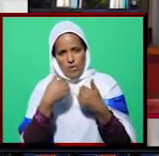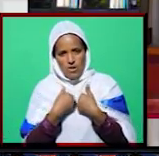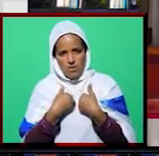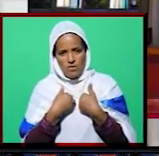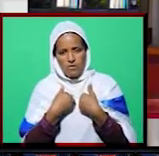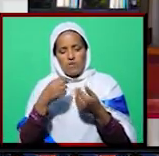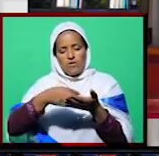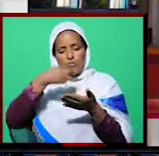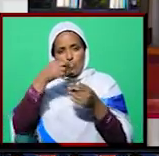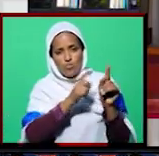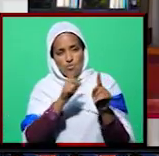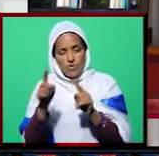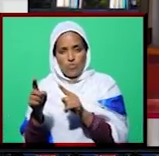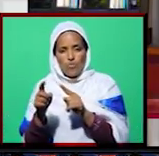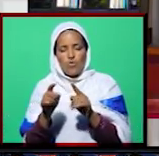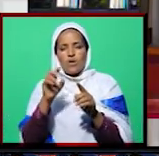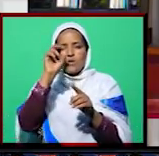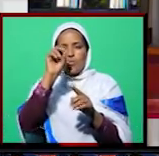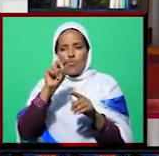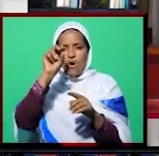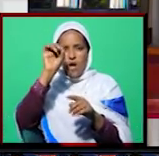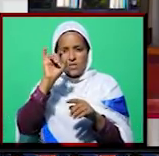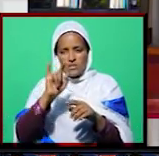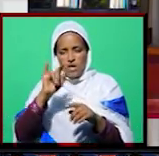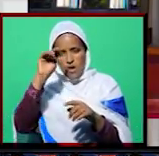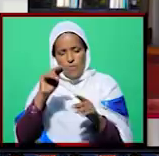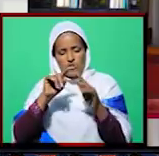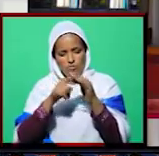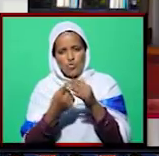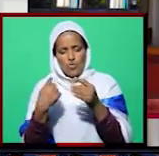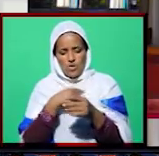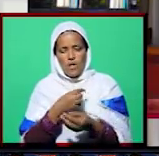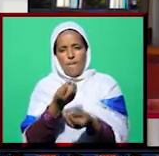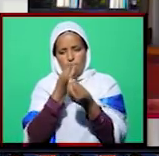ከቀደስን እንቆርባለን። የምንቆርብ ከሆነ ደግሞ ከዋዜማው ጀምሮ